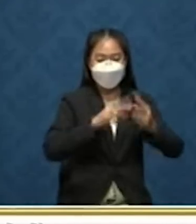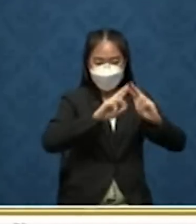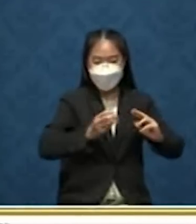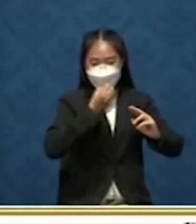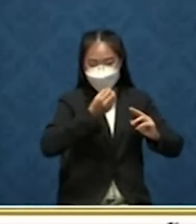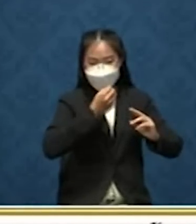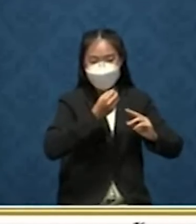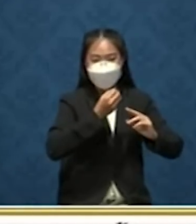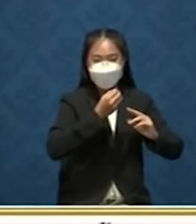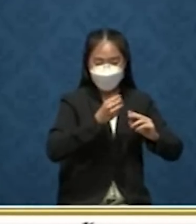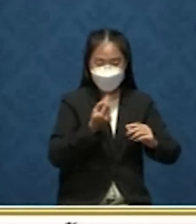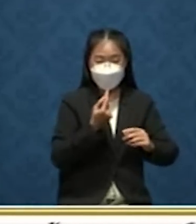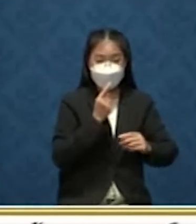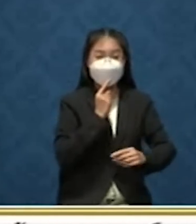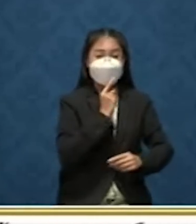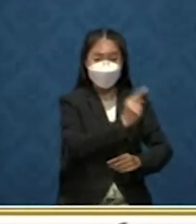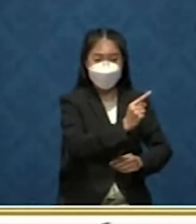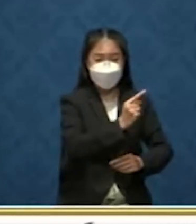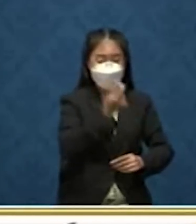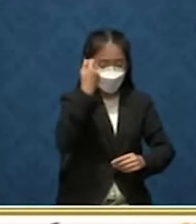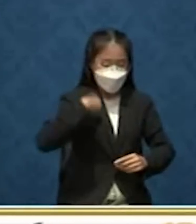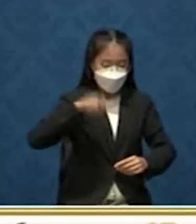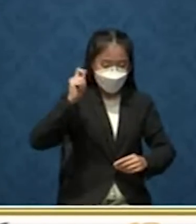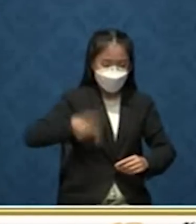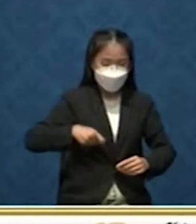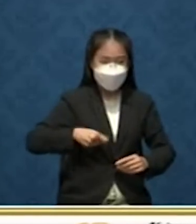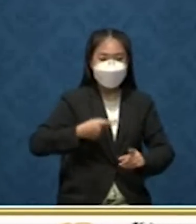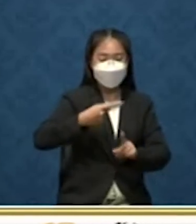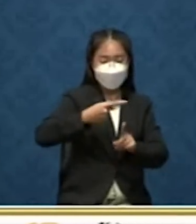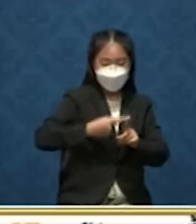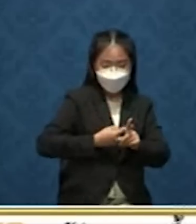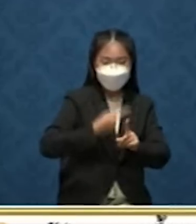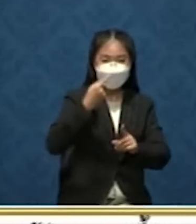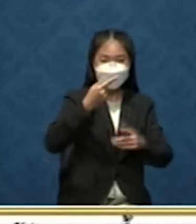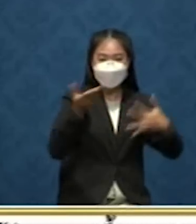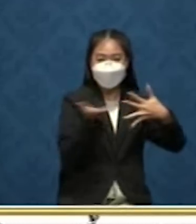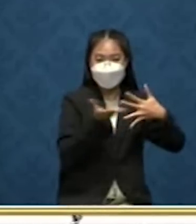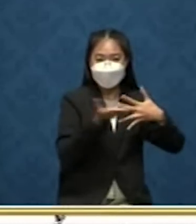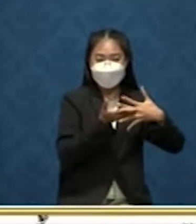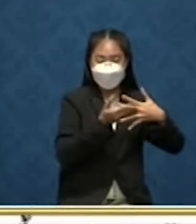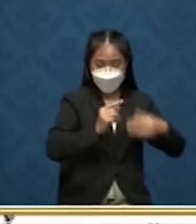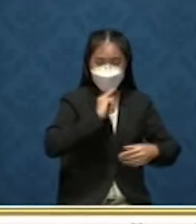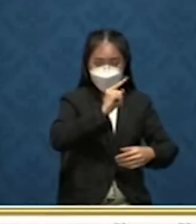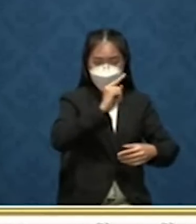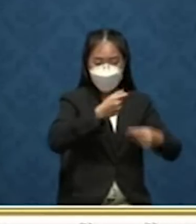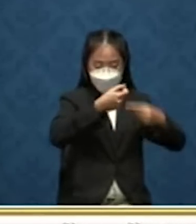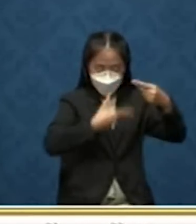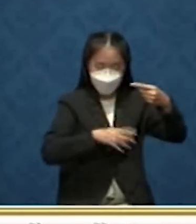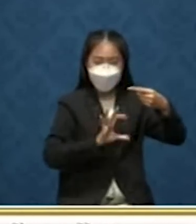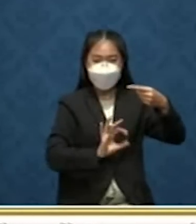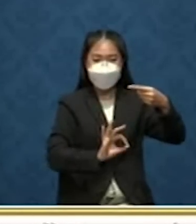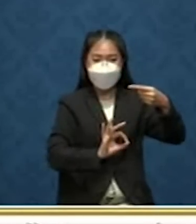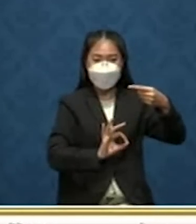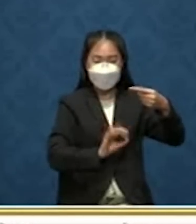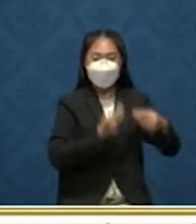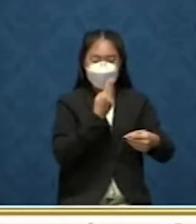คืออายการสั่งฟ้องไปแล้ว9 ข้อหาเมอกลางเดือนมกร La ที่ผ่านมาดูเหมือนจะเป็นไปได้ด